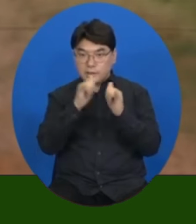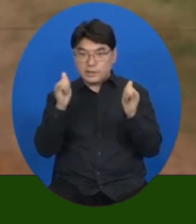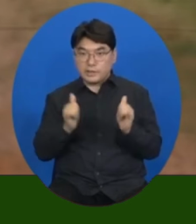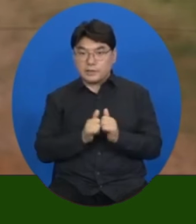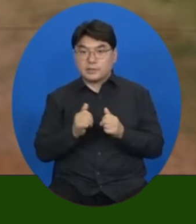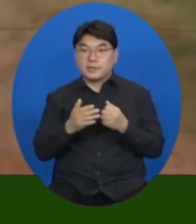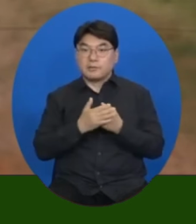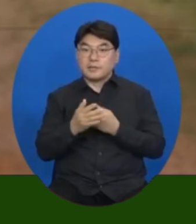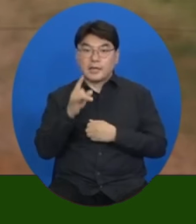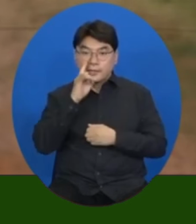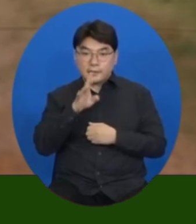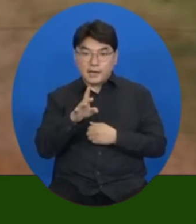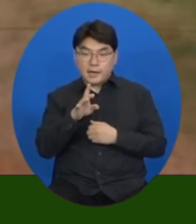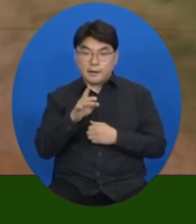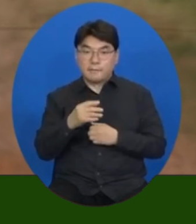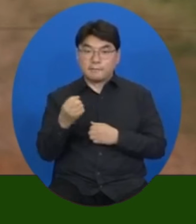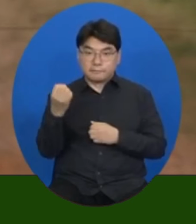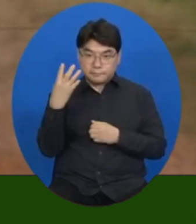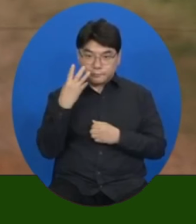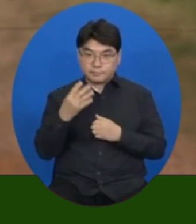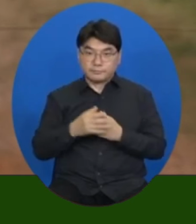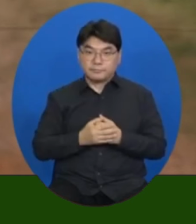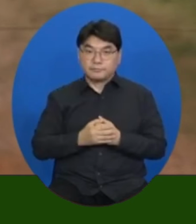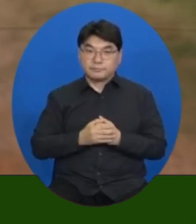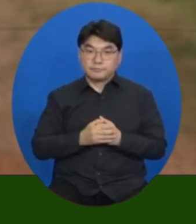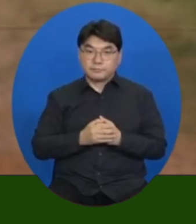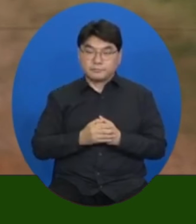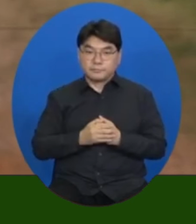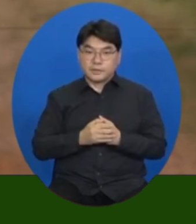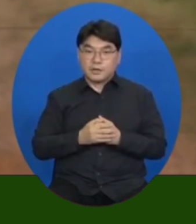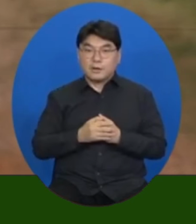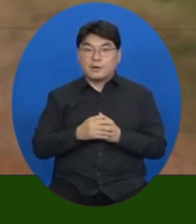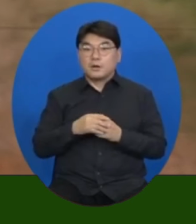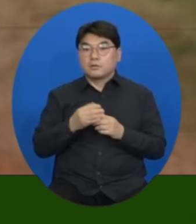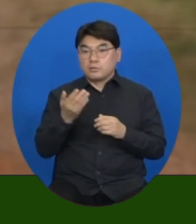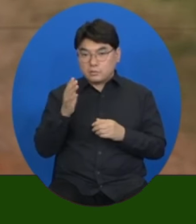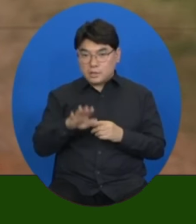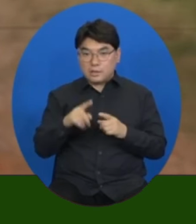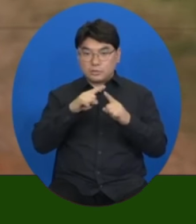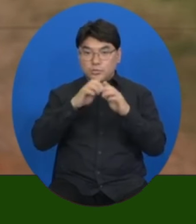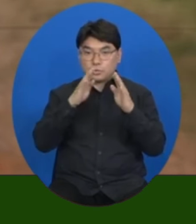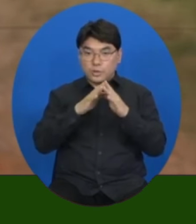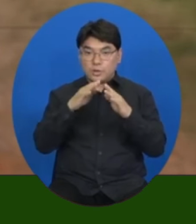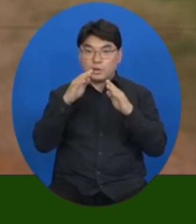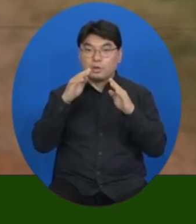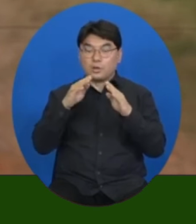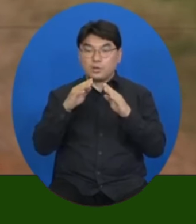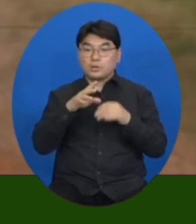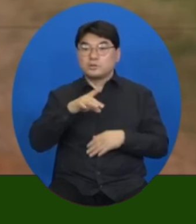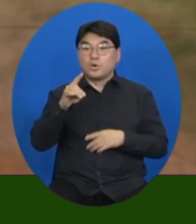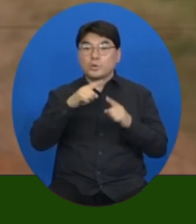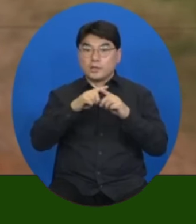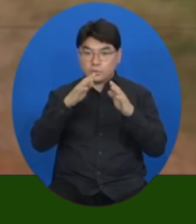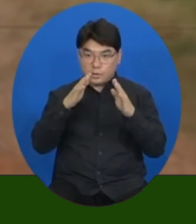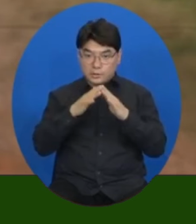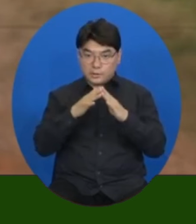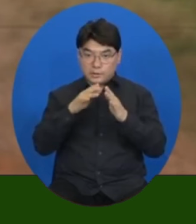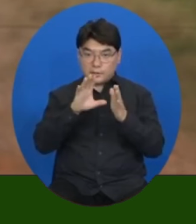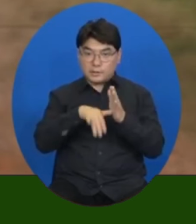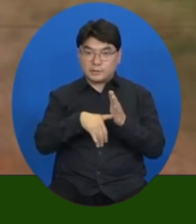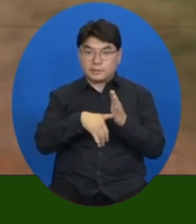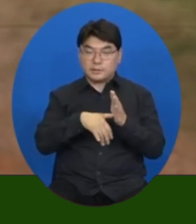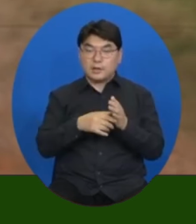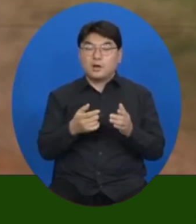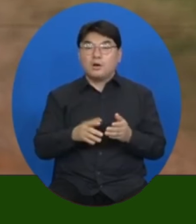주장인지 깨닫게 되죠 왜냐면 이미 초대교회 때는 다원주의 사회였습니다